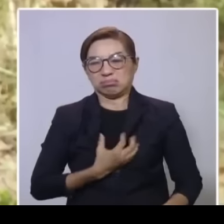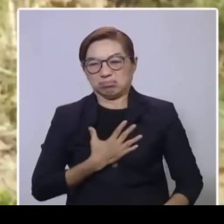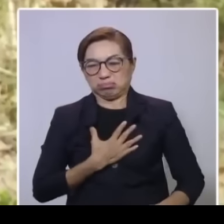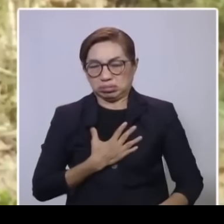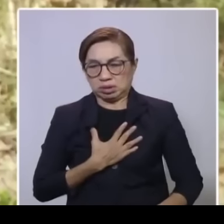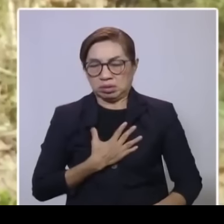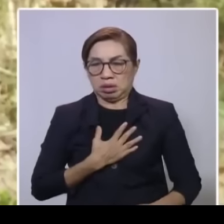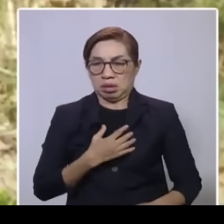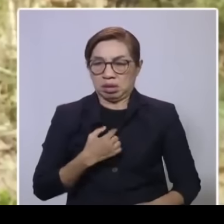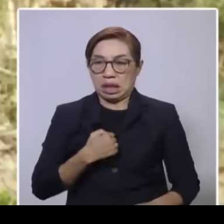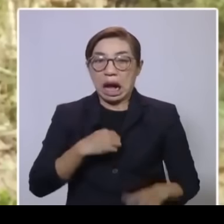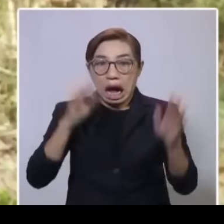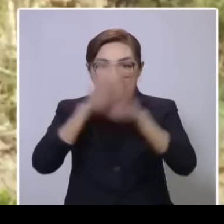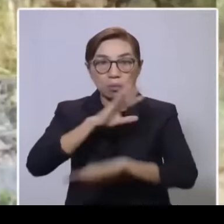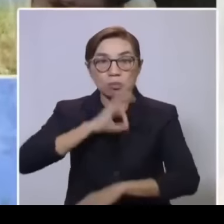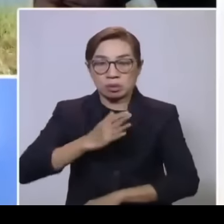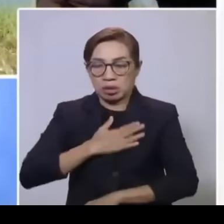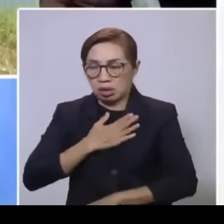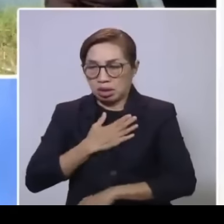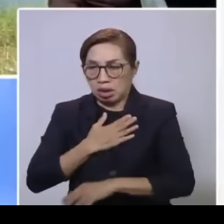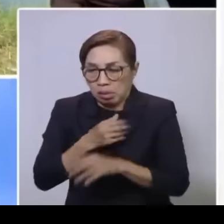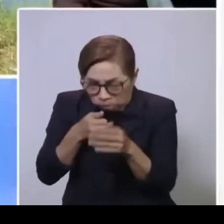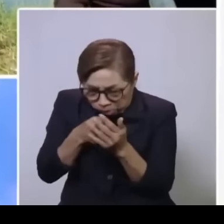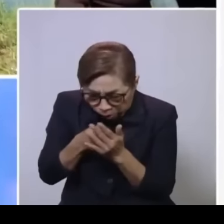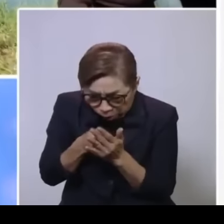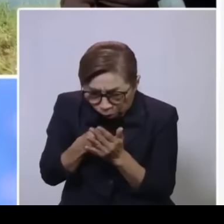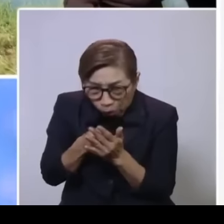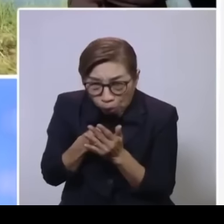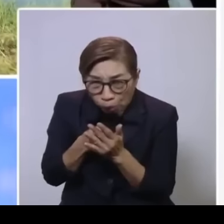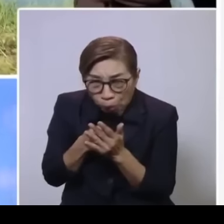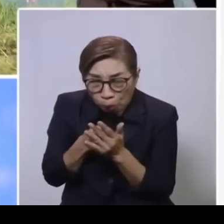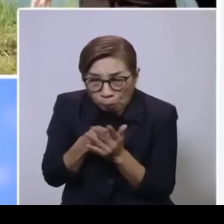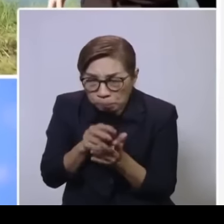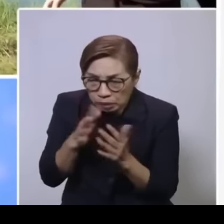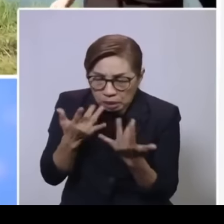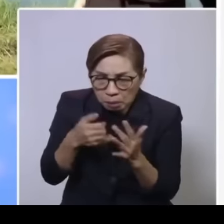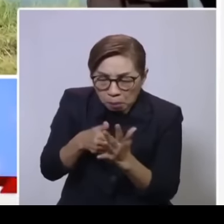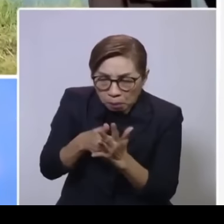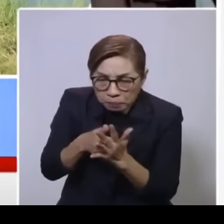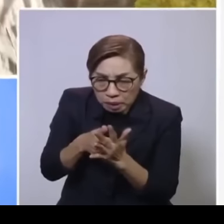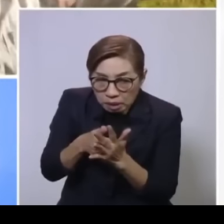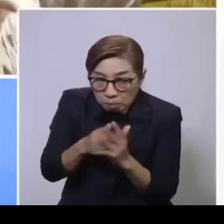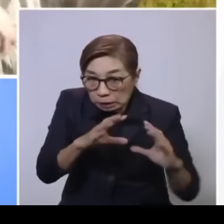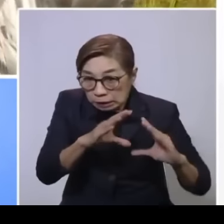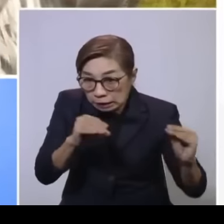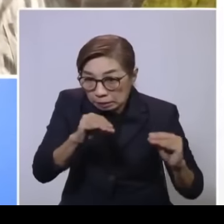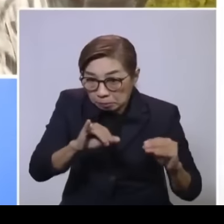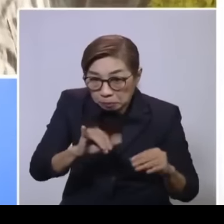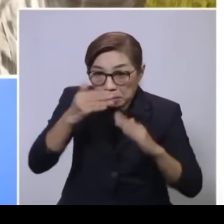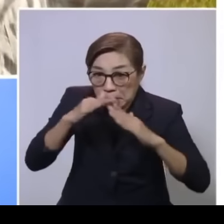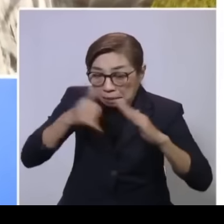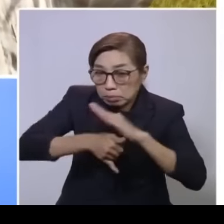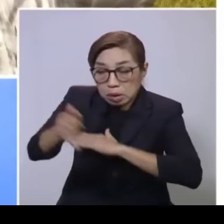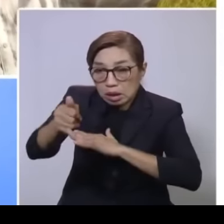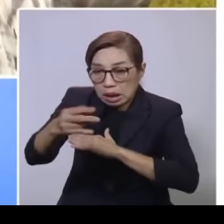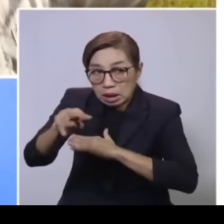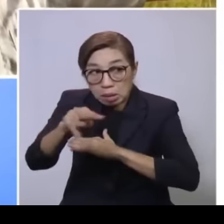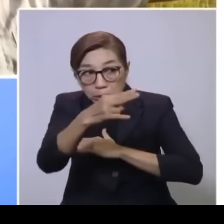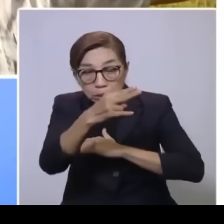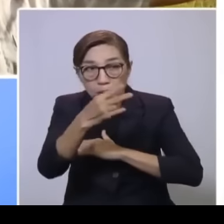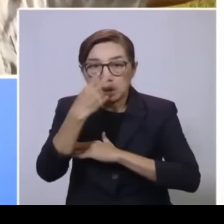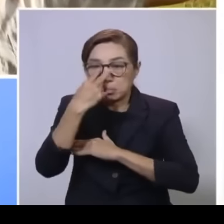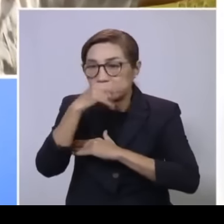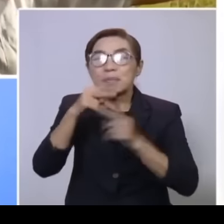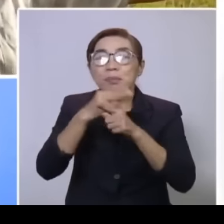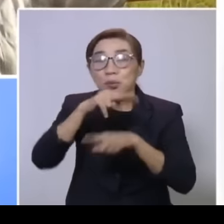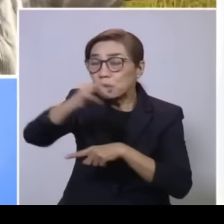หมือนชั้นทัศนญาณมนุษย์อะเนาะมอบไปก่อนพอมอบแล้วพอมอบตั้งอกขึ้นมาก็วิ่งออกบ้านก็หันมาทางหันแบบหันรอบ